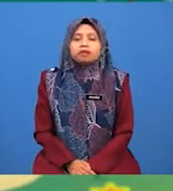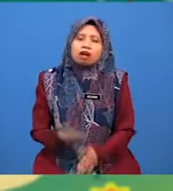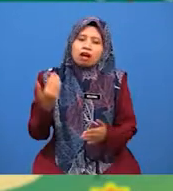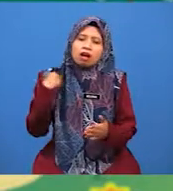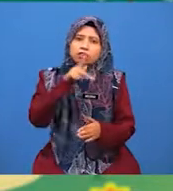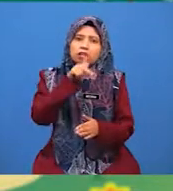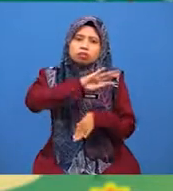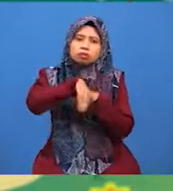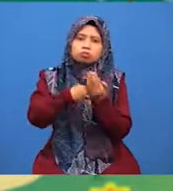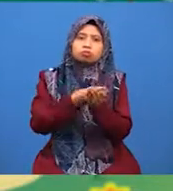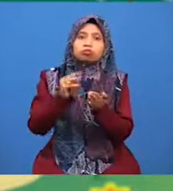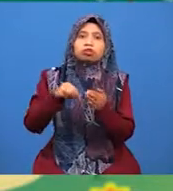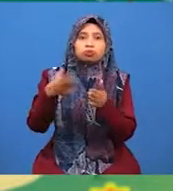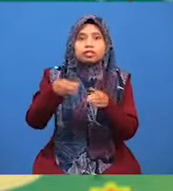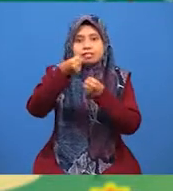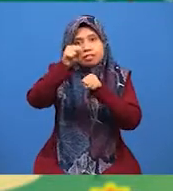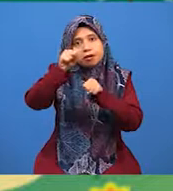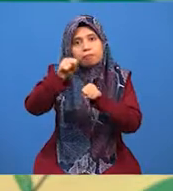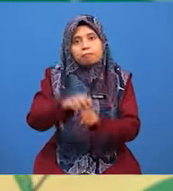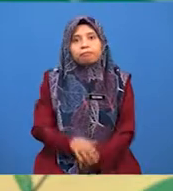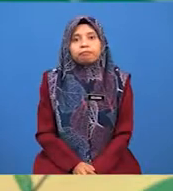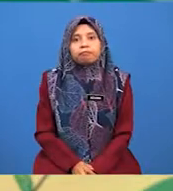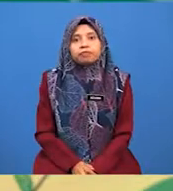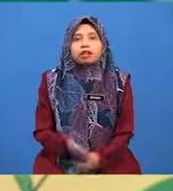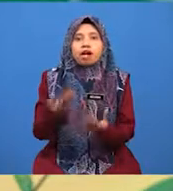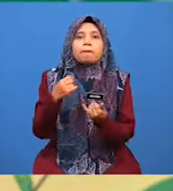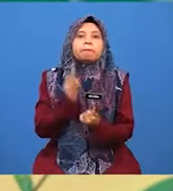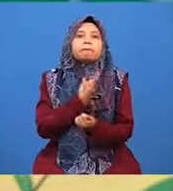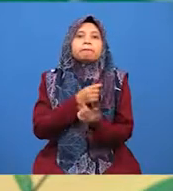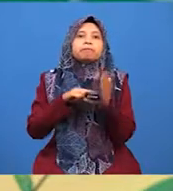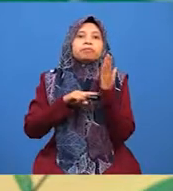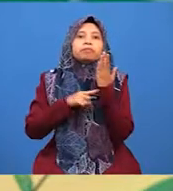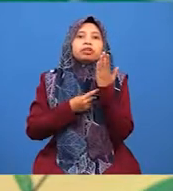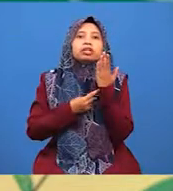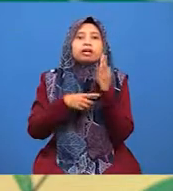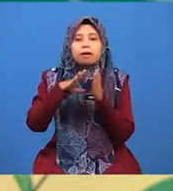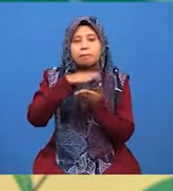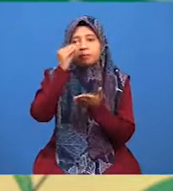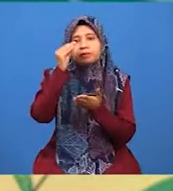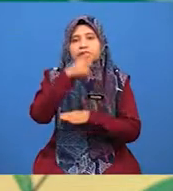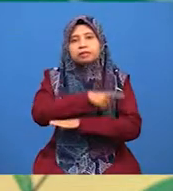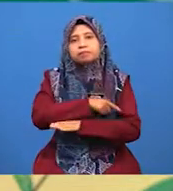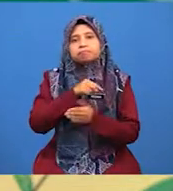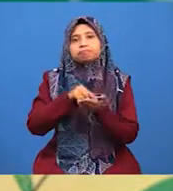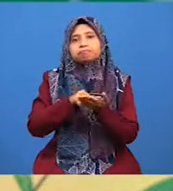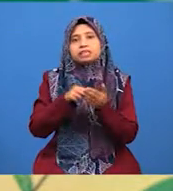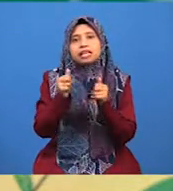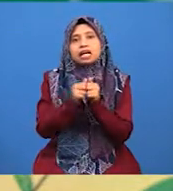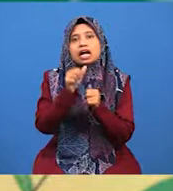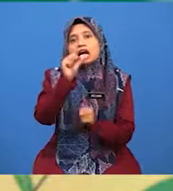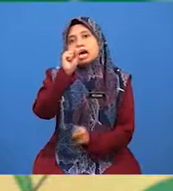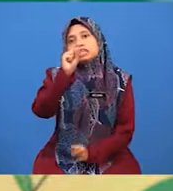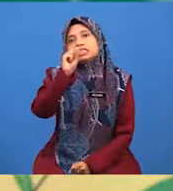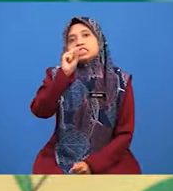Adakah anda semua sudah bersedia? Mari kita mulakan pembelajaran kita dengan sinopsis